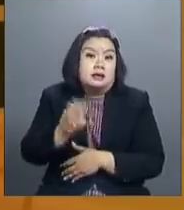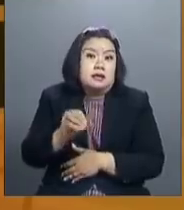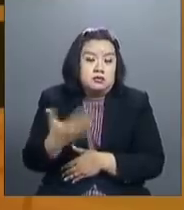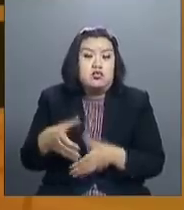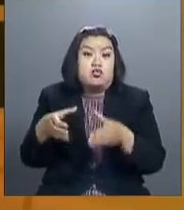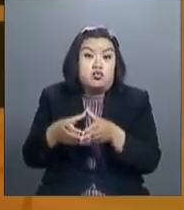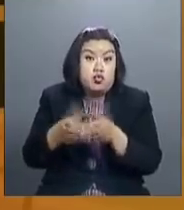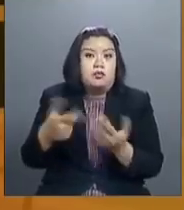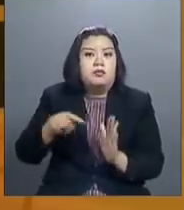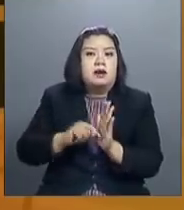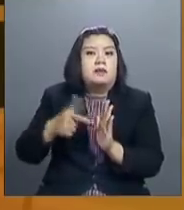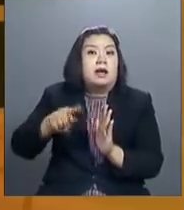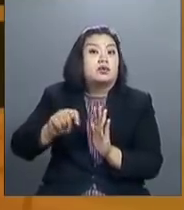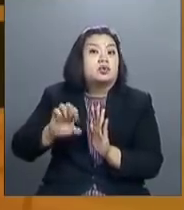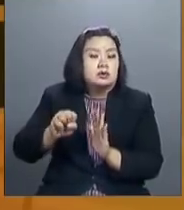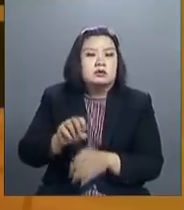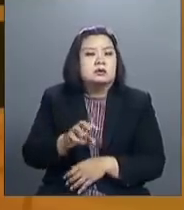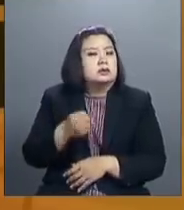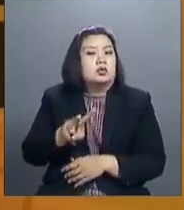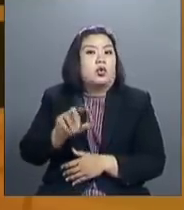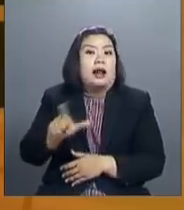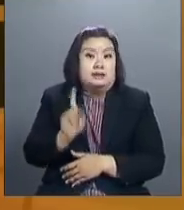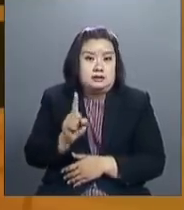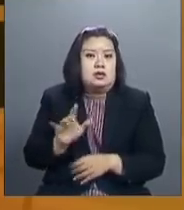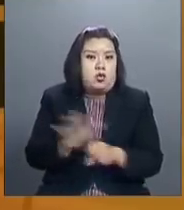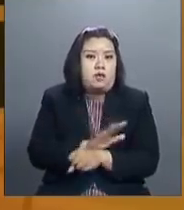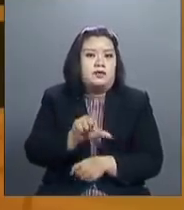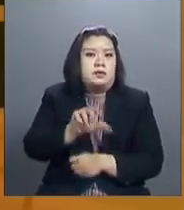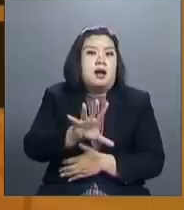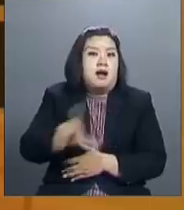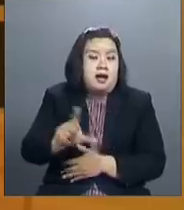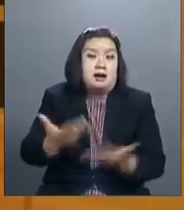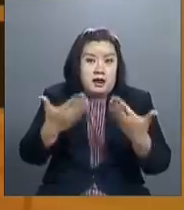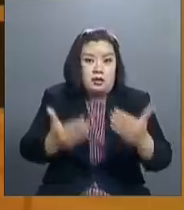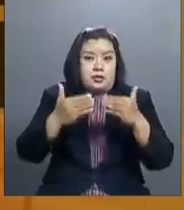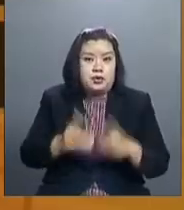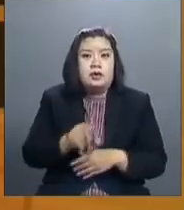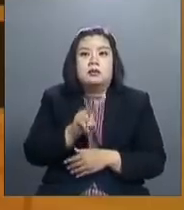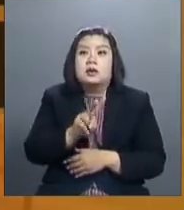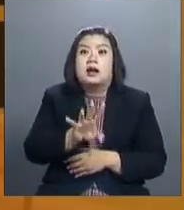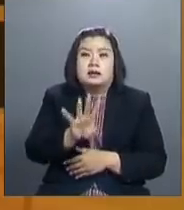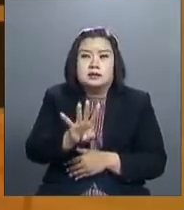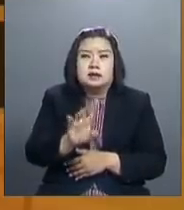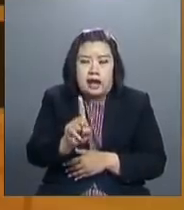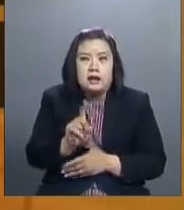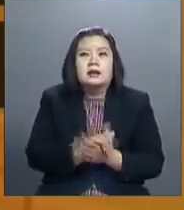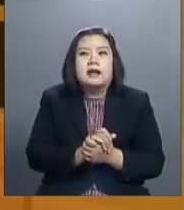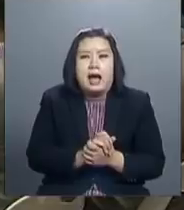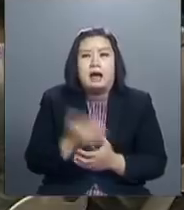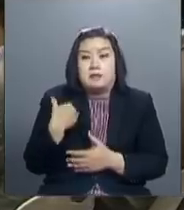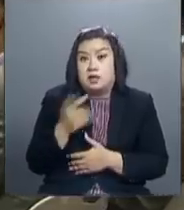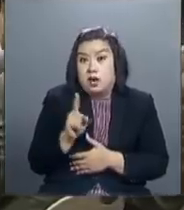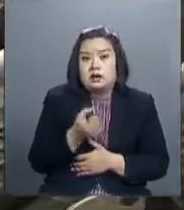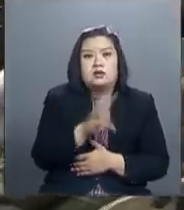ชนได้12ล้านจากผู้ใช้สิทธิ์ทั้งหมด25ล้านปี2554พรรคเพื่อไทยได้เกือบ16ล้